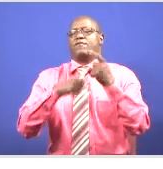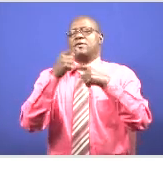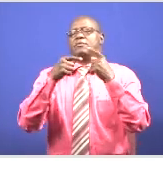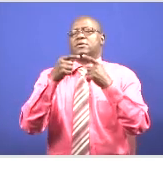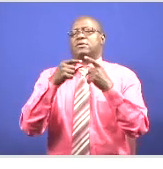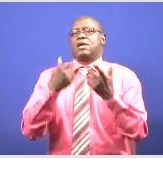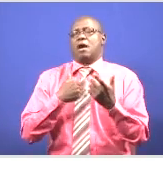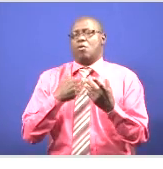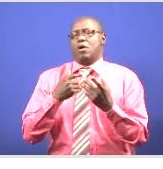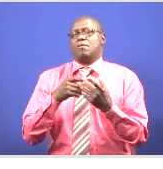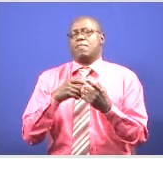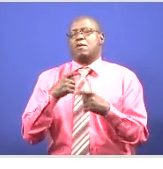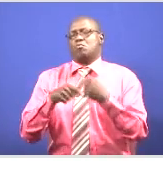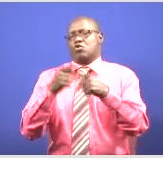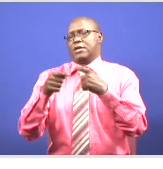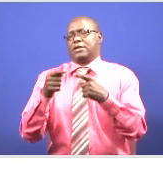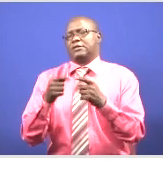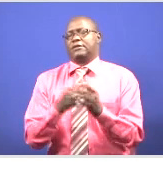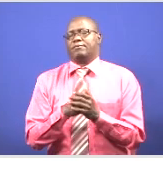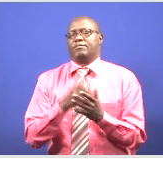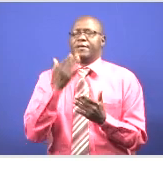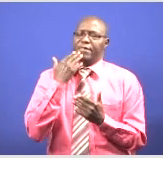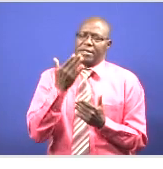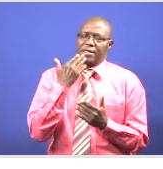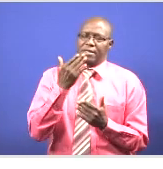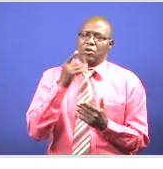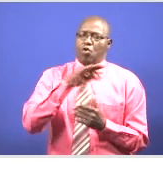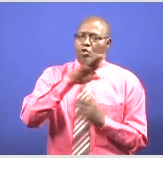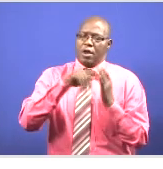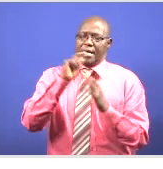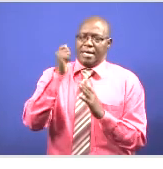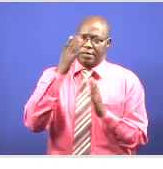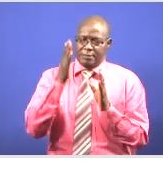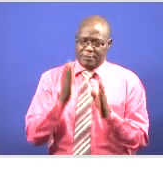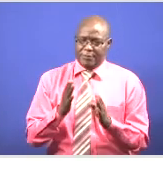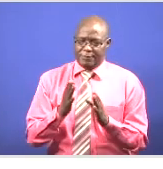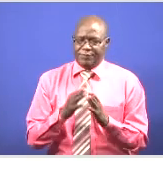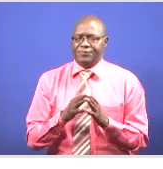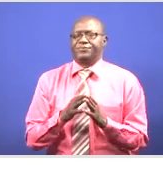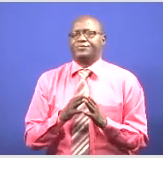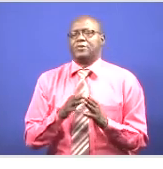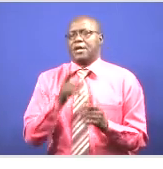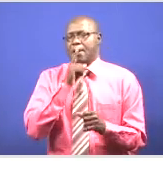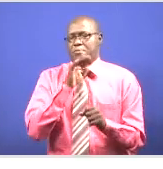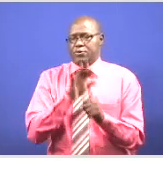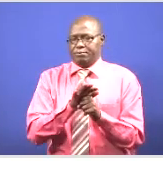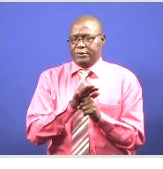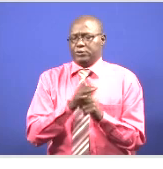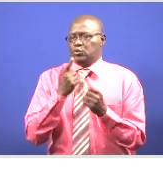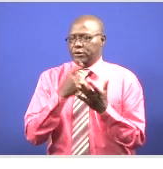our progress. Na mimi nataka niwashukuru wa Kenya wote. Ile mimi nataka niwahakikishie ni